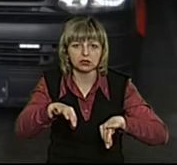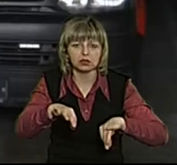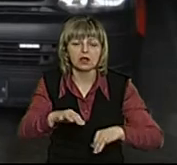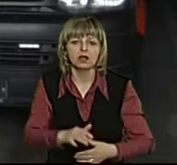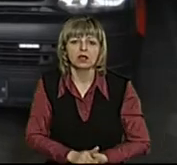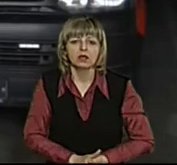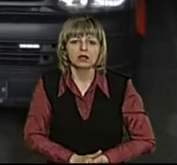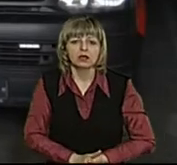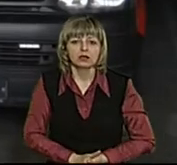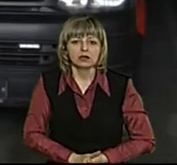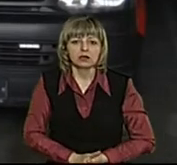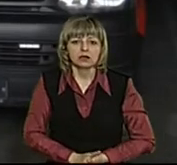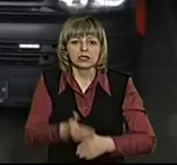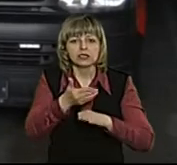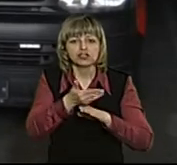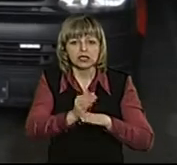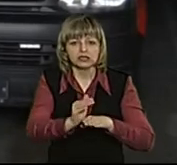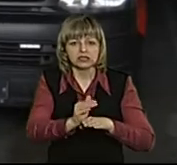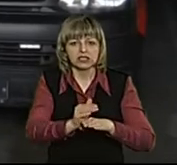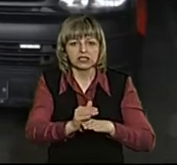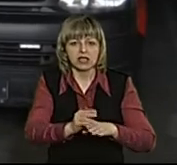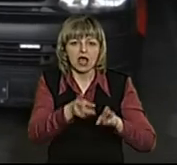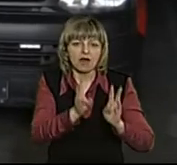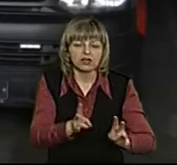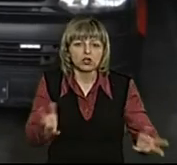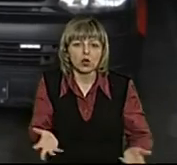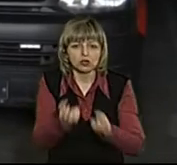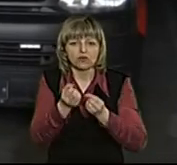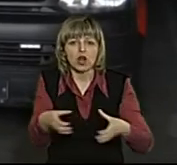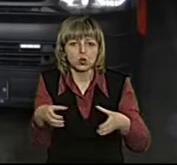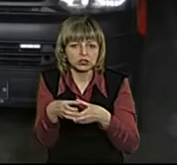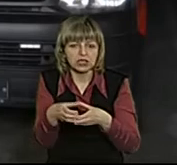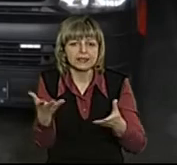відділення, частини аварійно-рятувального загону,